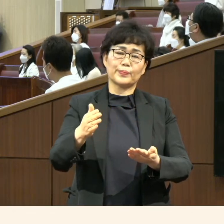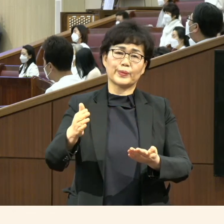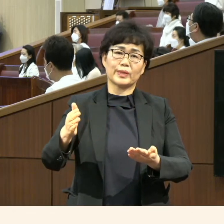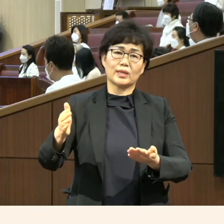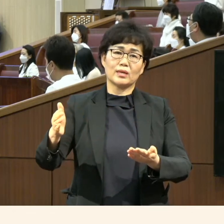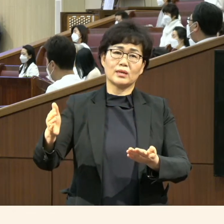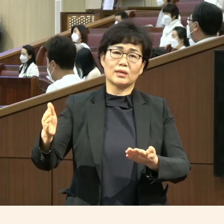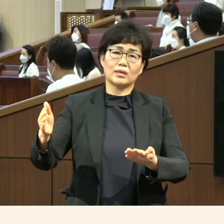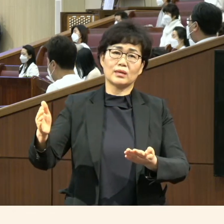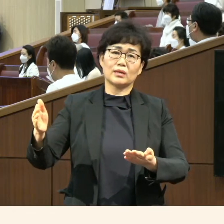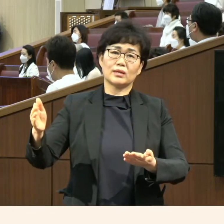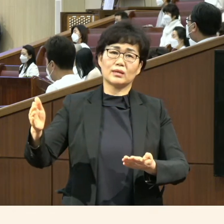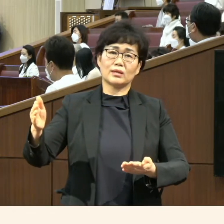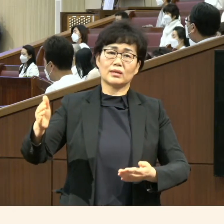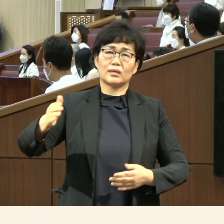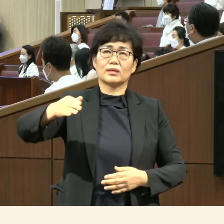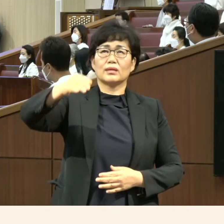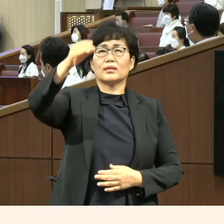가없네.